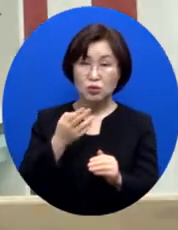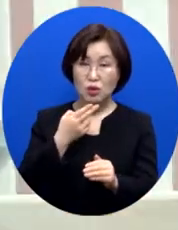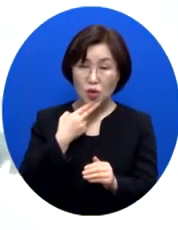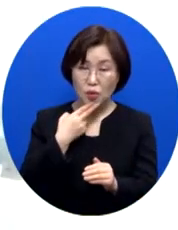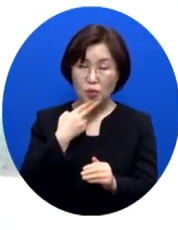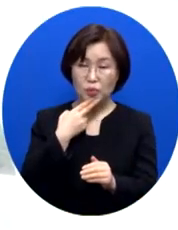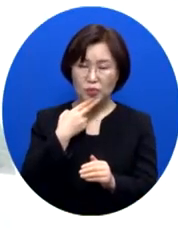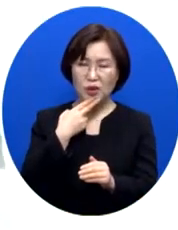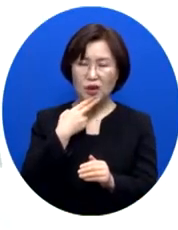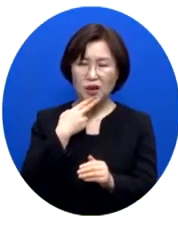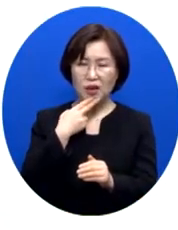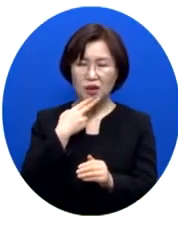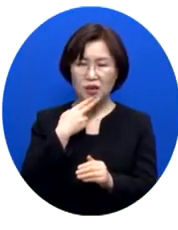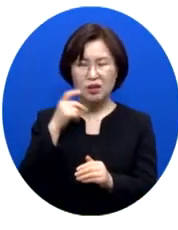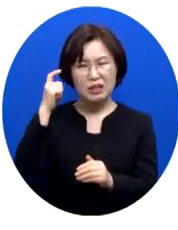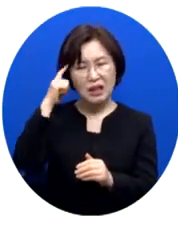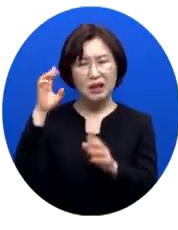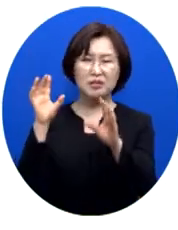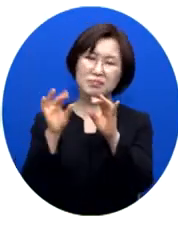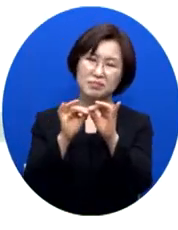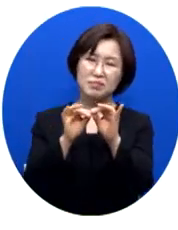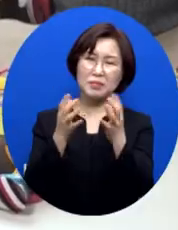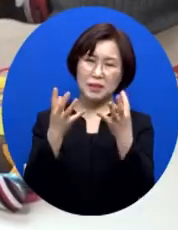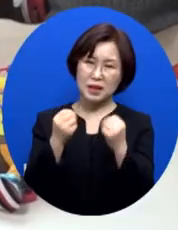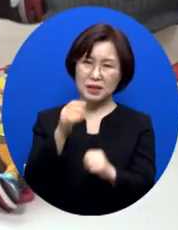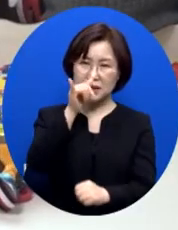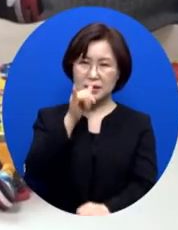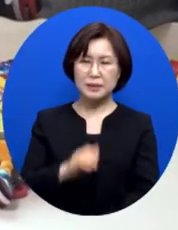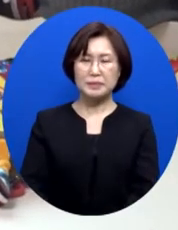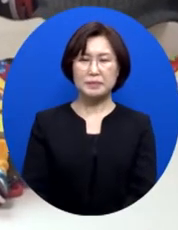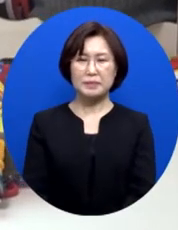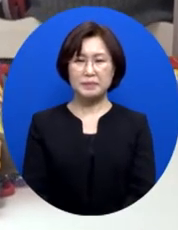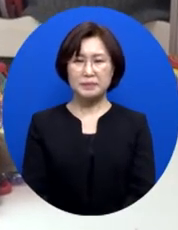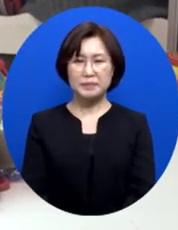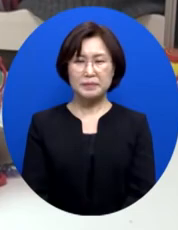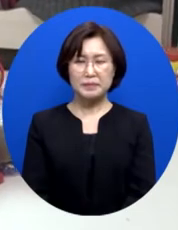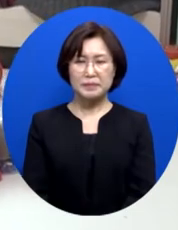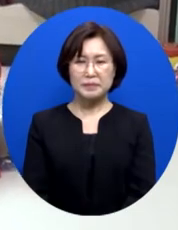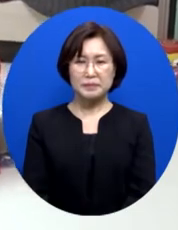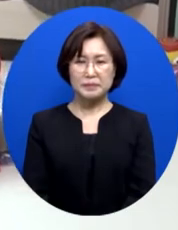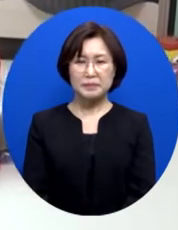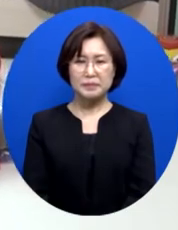공통된 생각이었습니다 sts 뉴스 힘이 됩니다